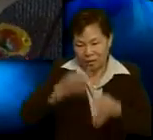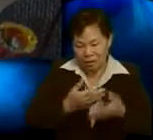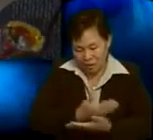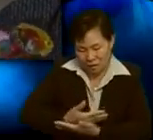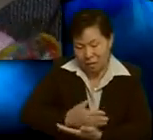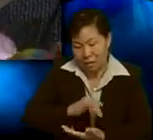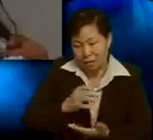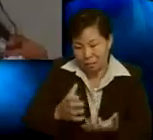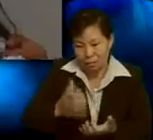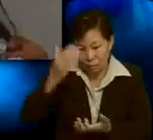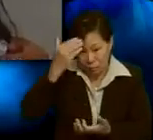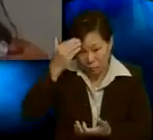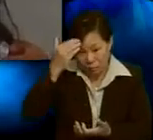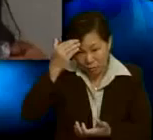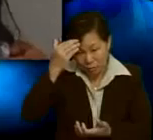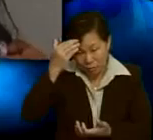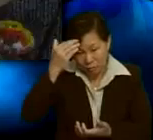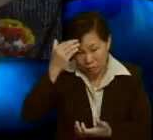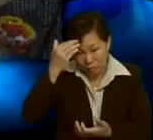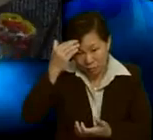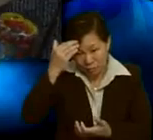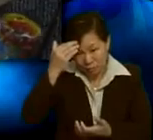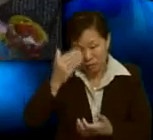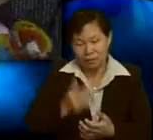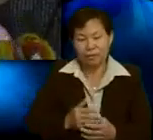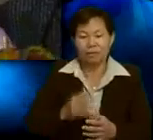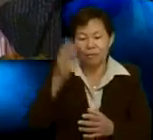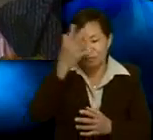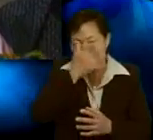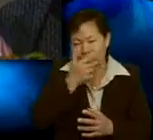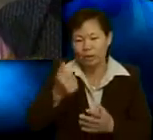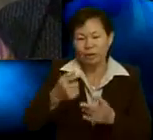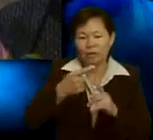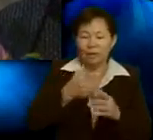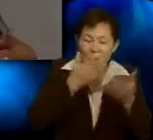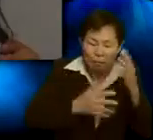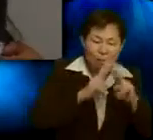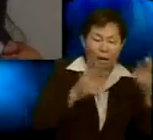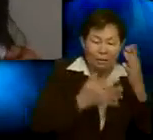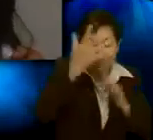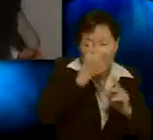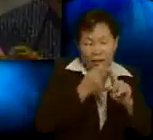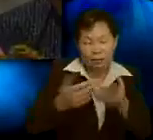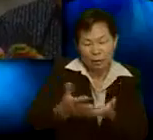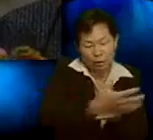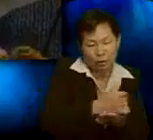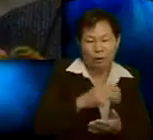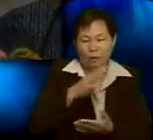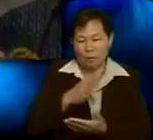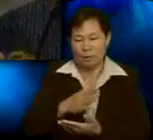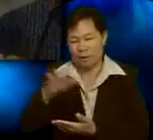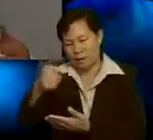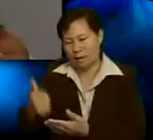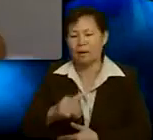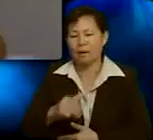Kalau anak Mama nak tahu, pasu perhiasan ni lebih cantik dari koleksi Mama yang lain. Mama bangga dengan anak